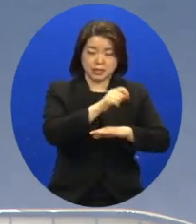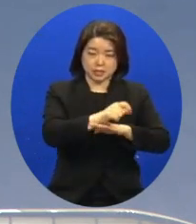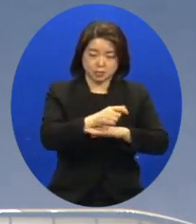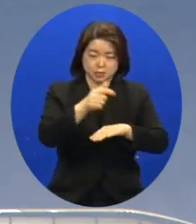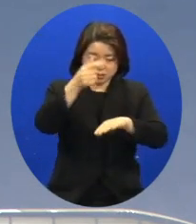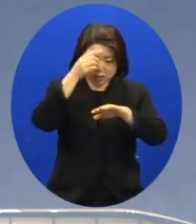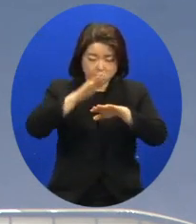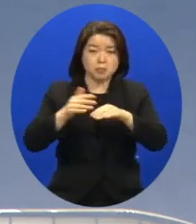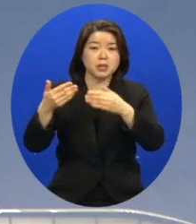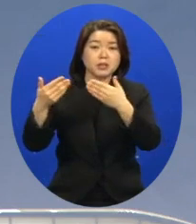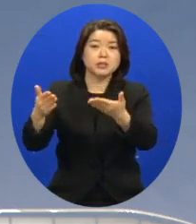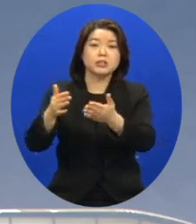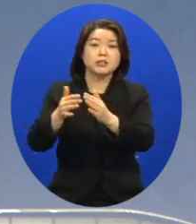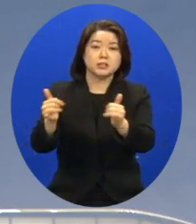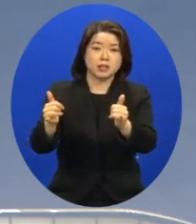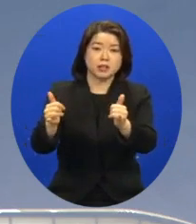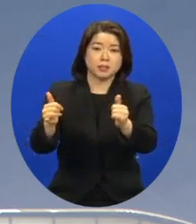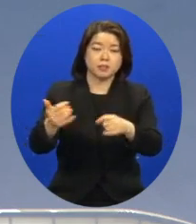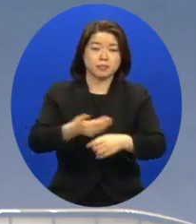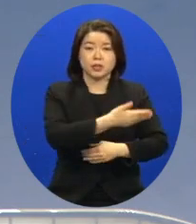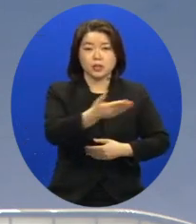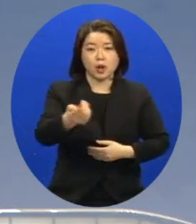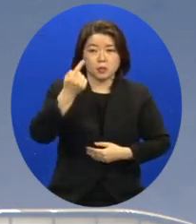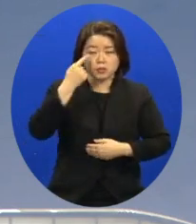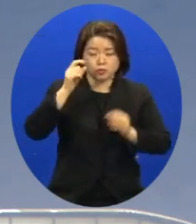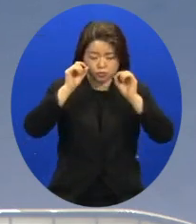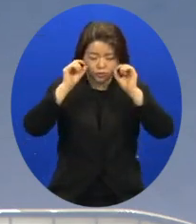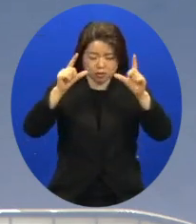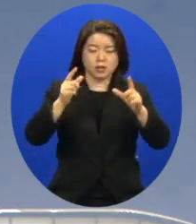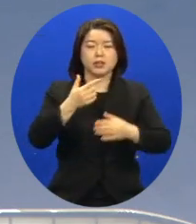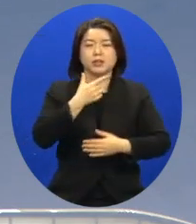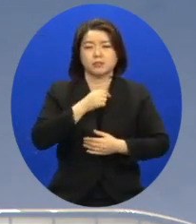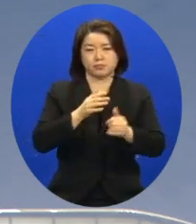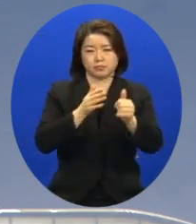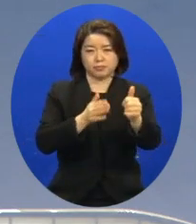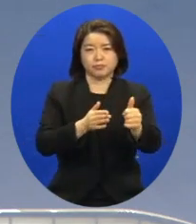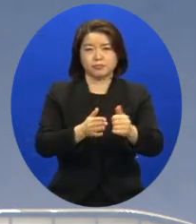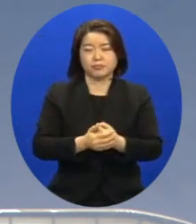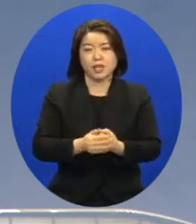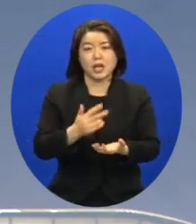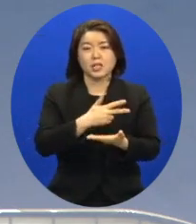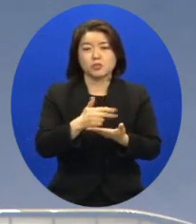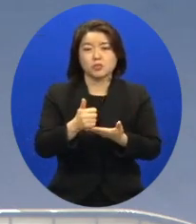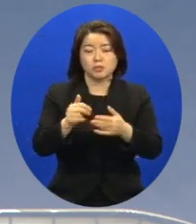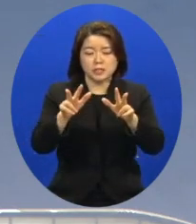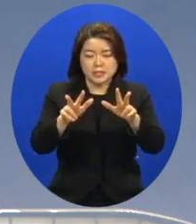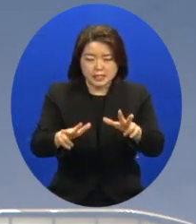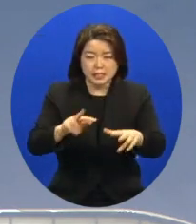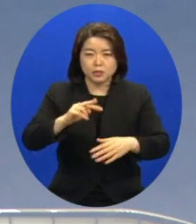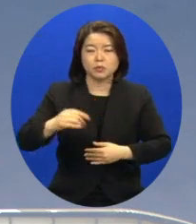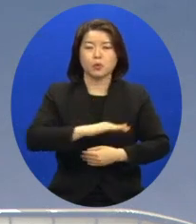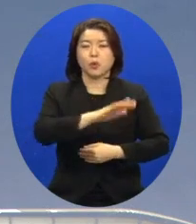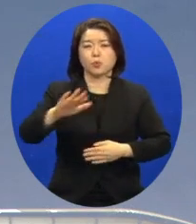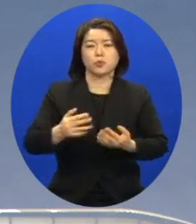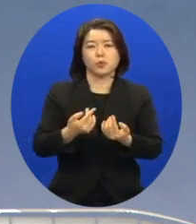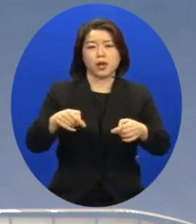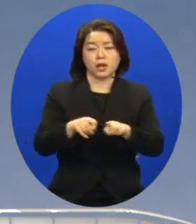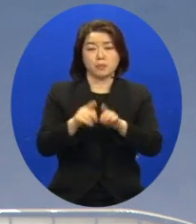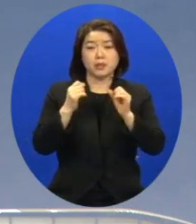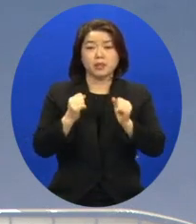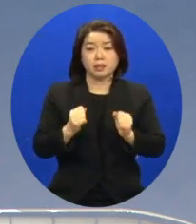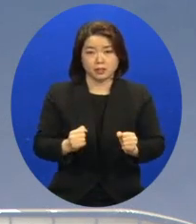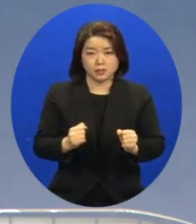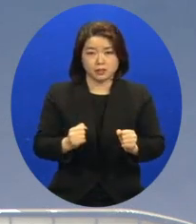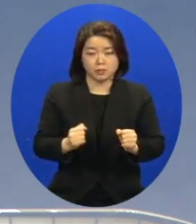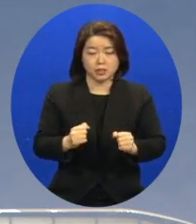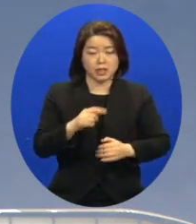분들 여러분 눈이 열리셔야 합니다. 주님은 지금도 우리와 함께 계십니다.